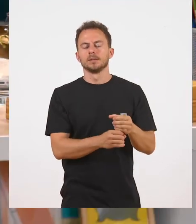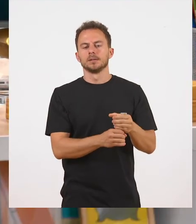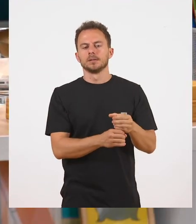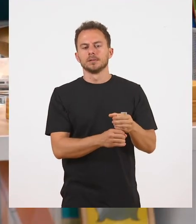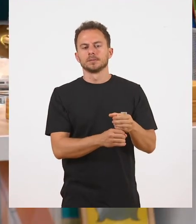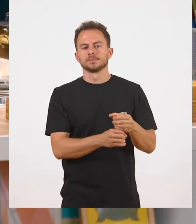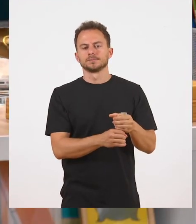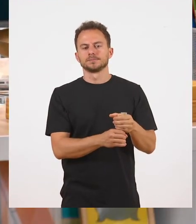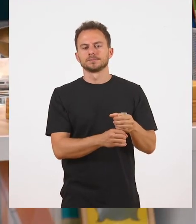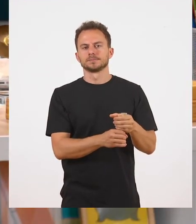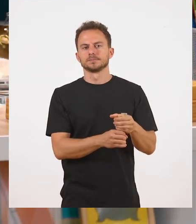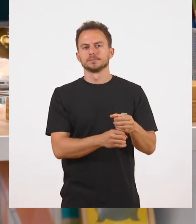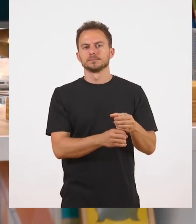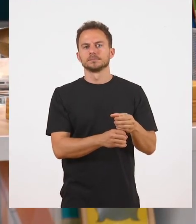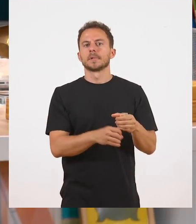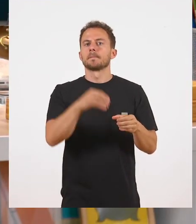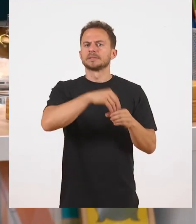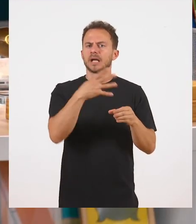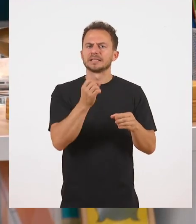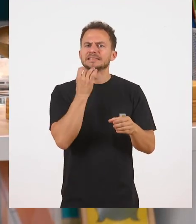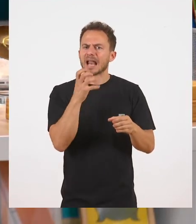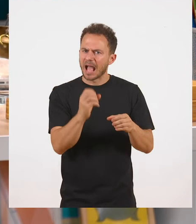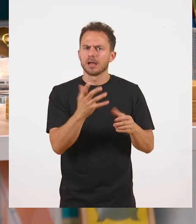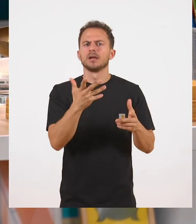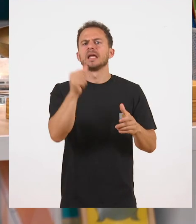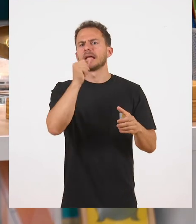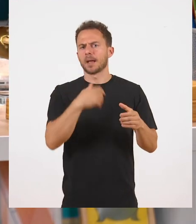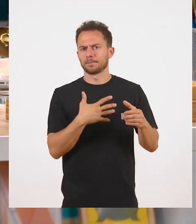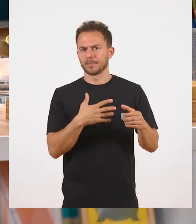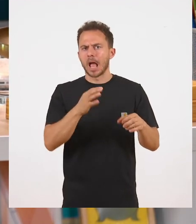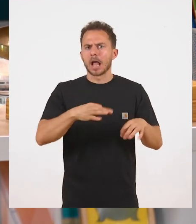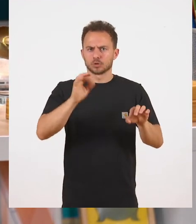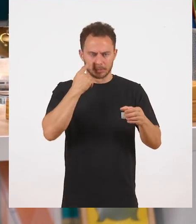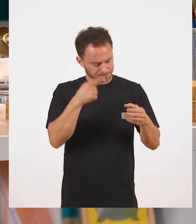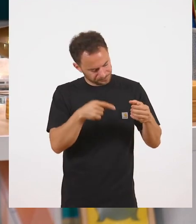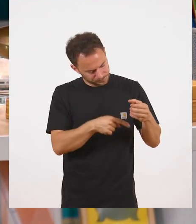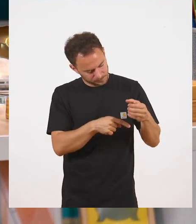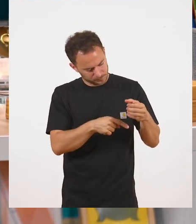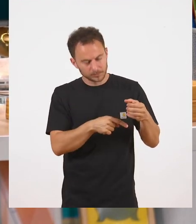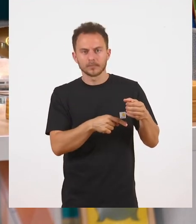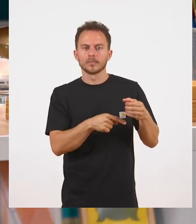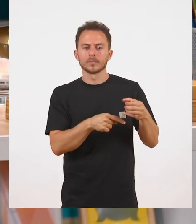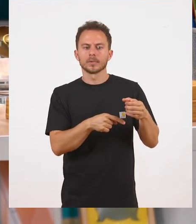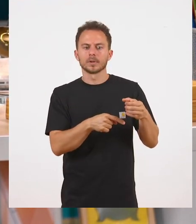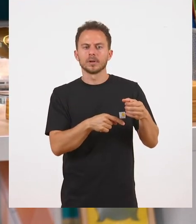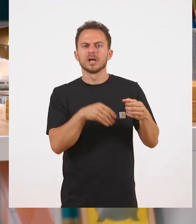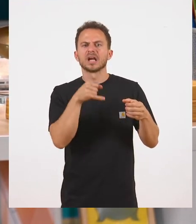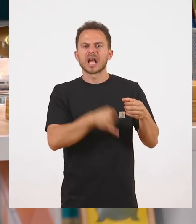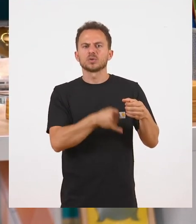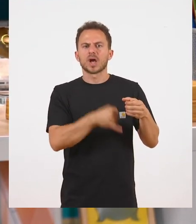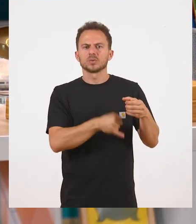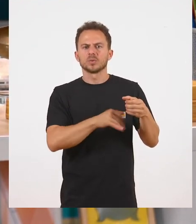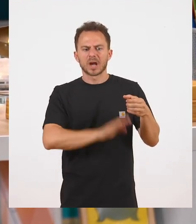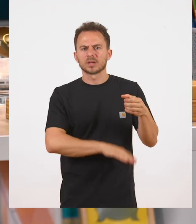Λοιπόν, περιέχει και στερεά και υγρά. Ξεκινάμε. Βλέπουμε από